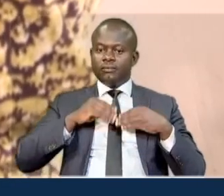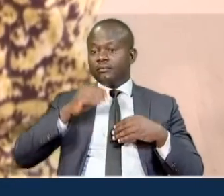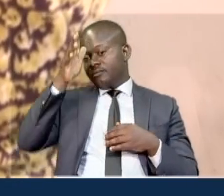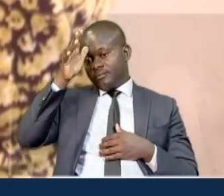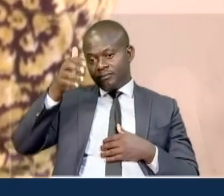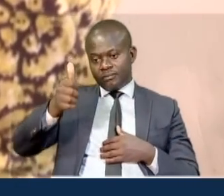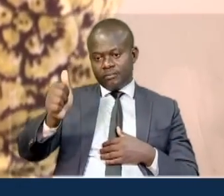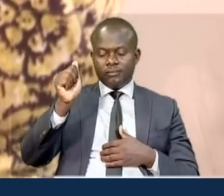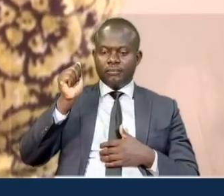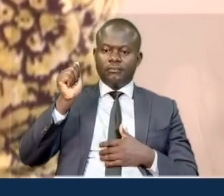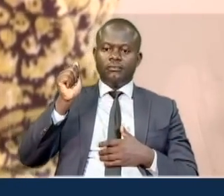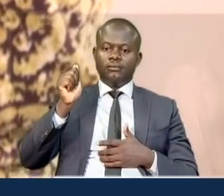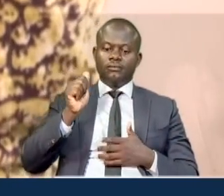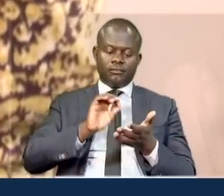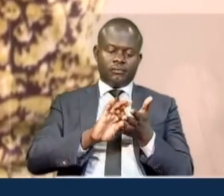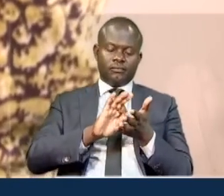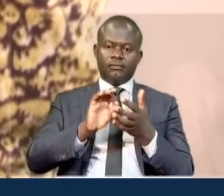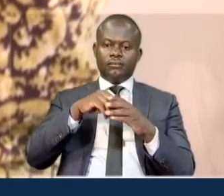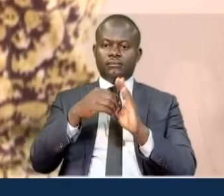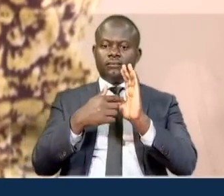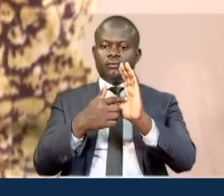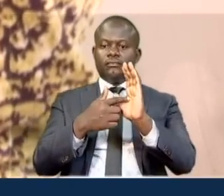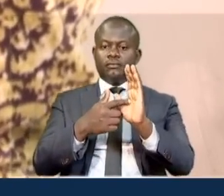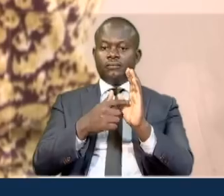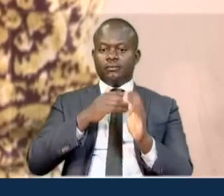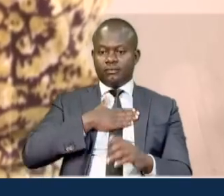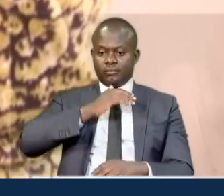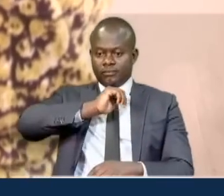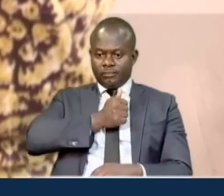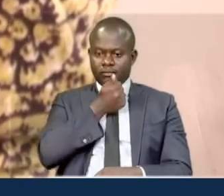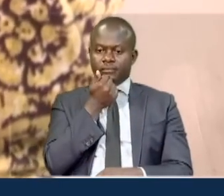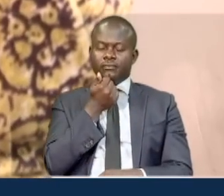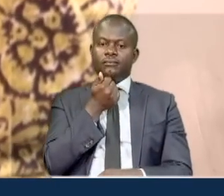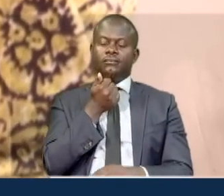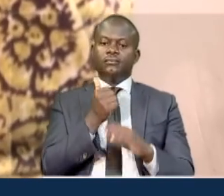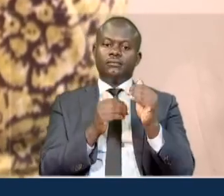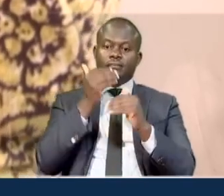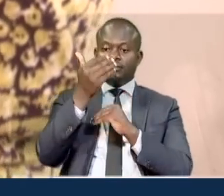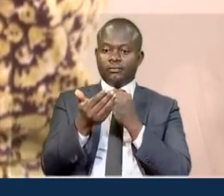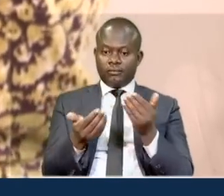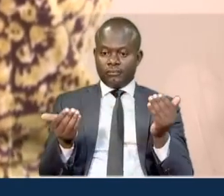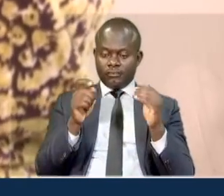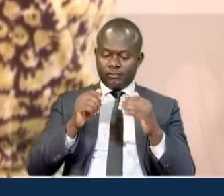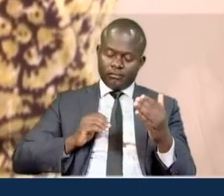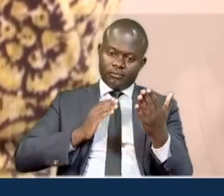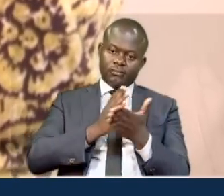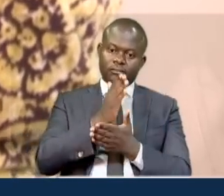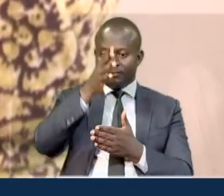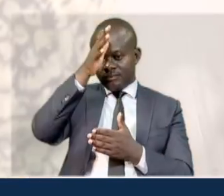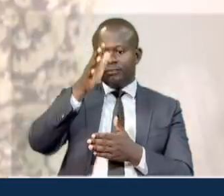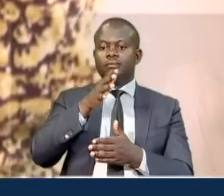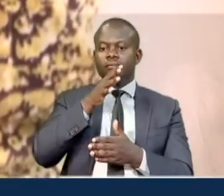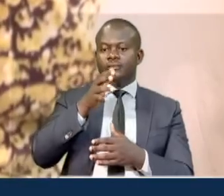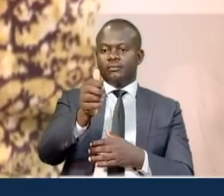se nari naramwandikishije mu irangabimera nyanditseho genyine kandi umwana agomba kugira uburenganzira kuri se na